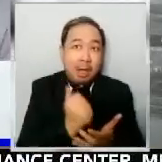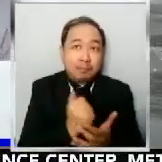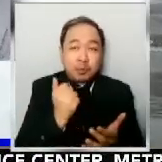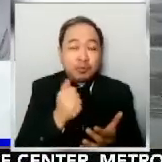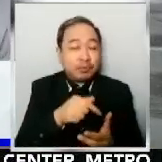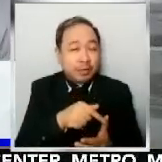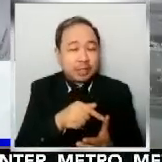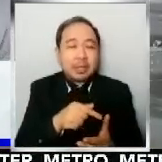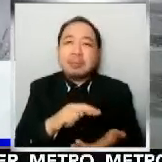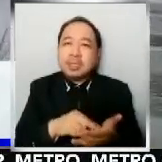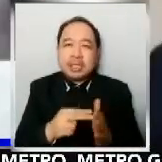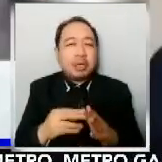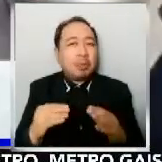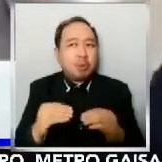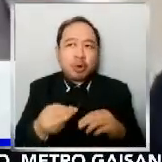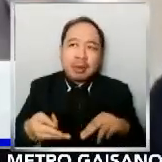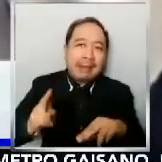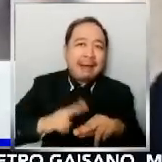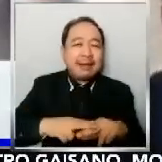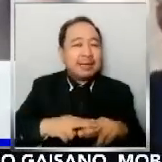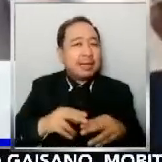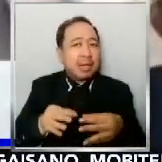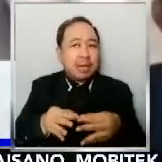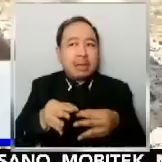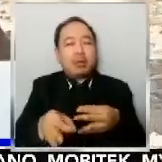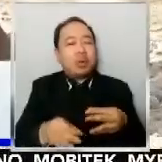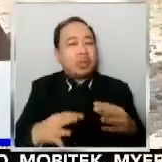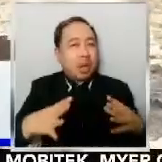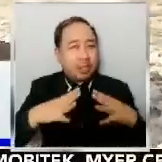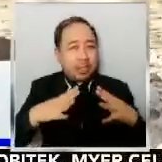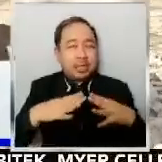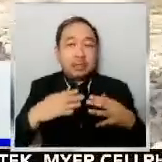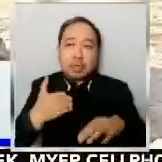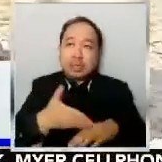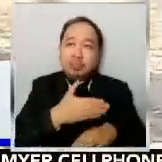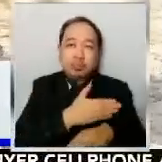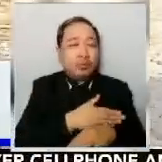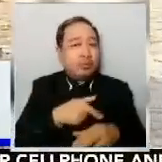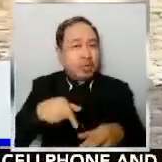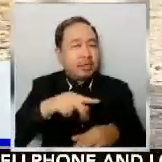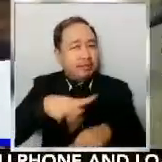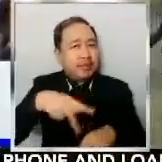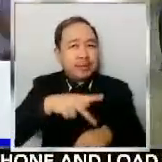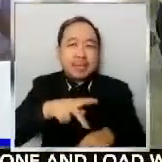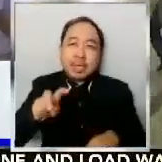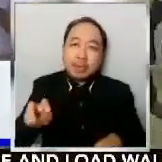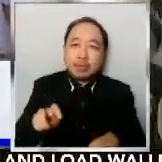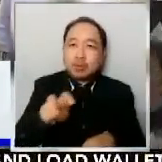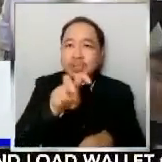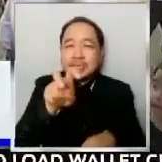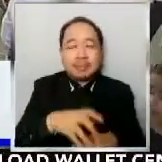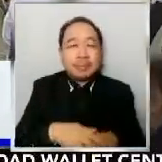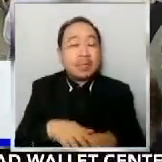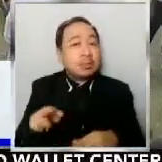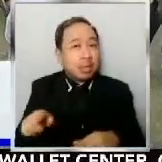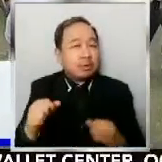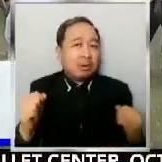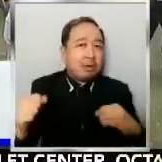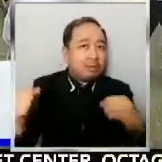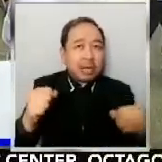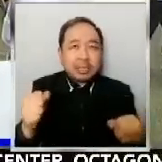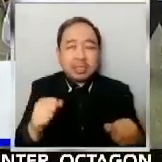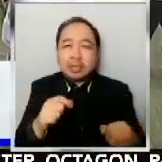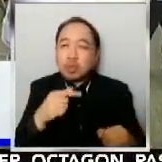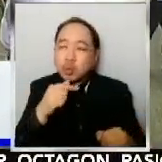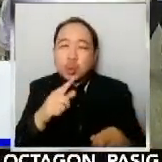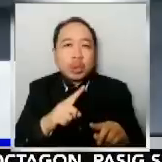Mas mapapalakas rin daw nito ang domestic tourism. Bagay na sinang ayuna naman ngayon pa lang ng gusto ng mga tour